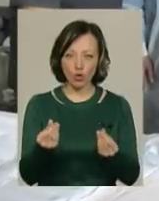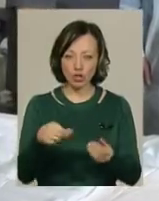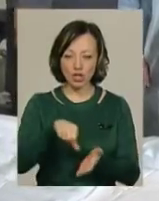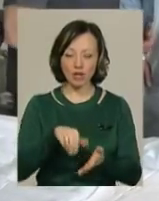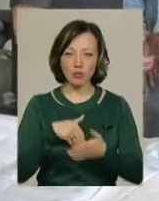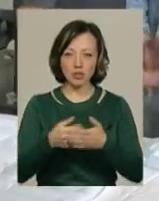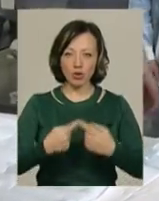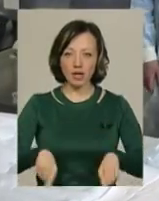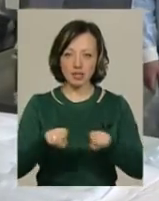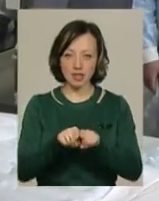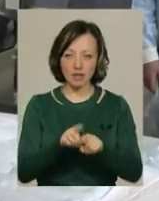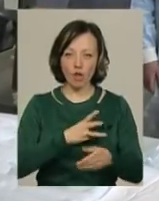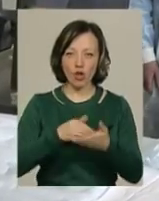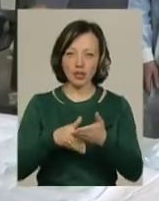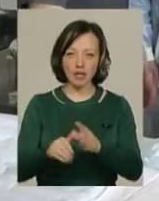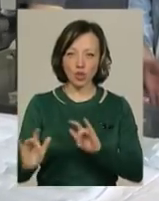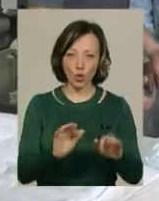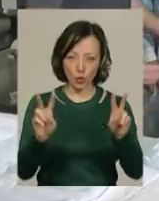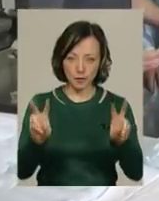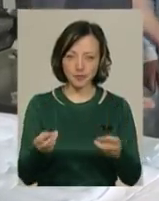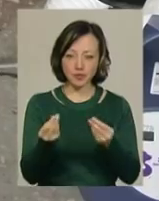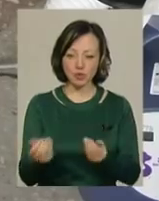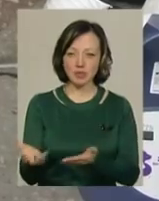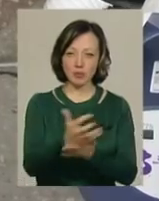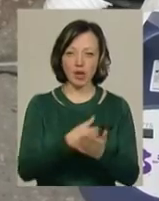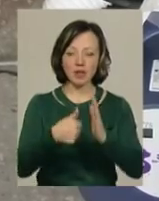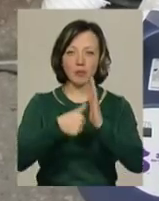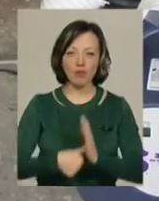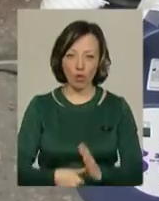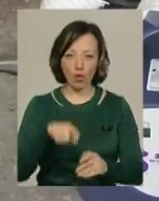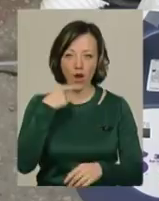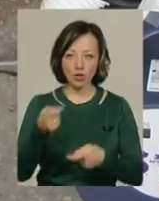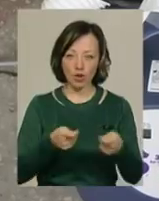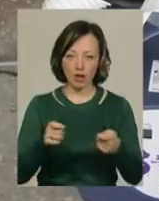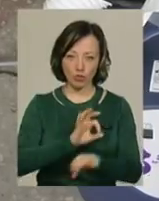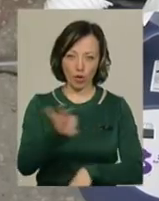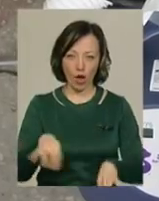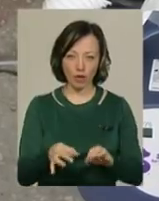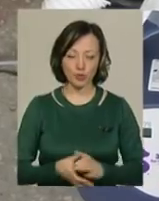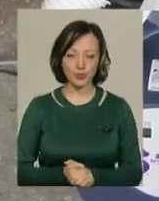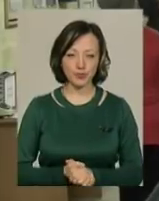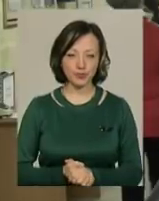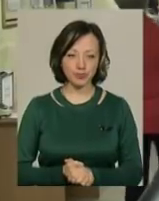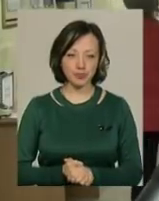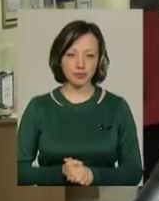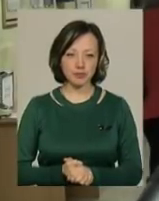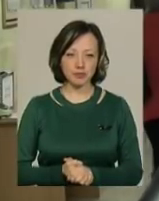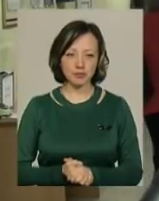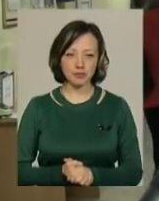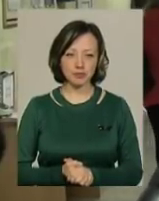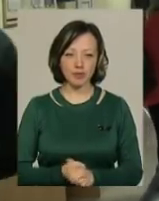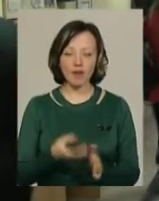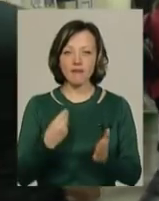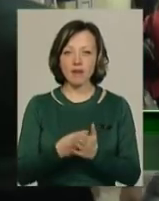Члени громадської організації «Волонтерський лідерський рух» гроші збирали півроку, каже координатор проекту Олег Ровінець. Вартість